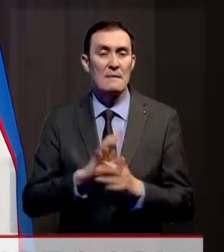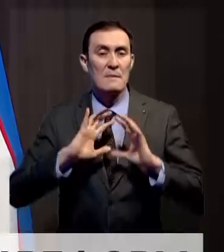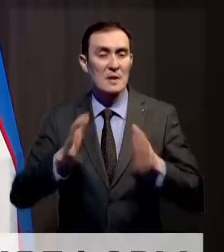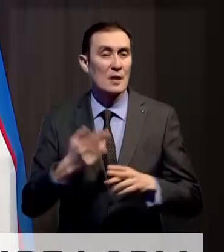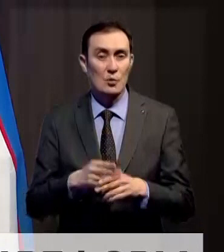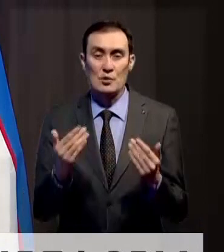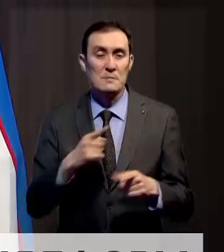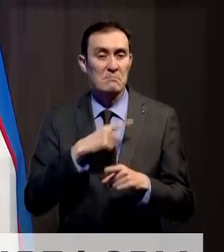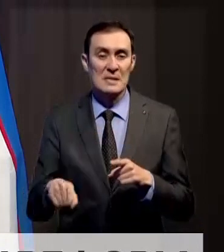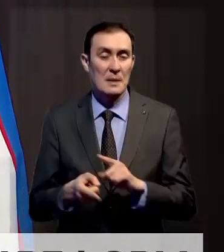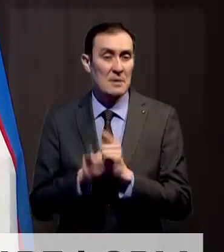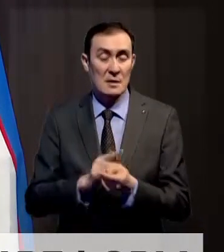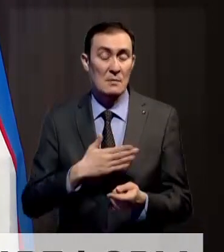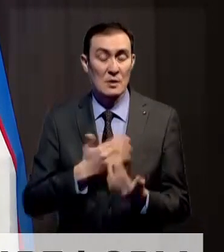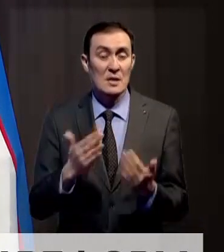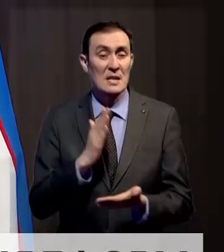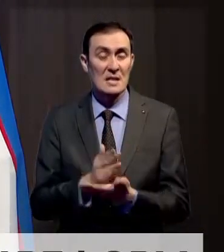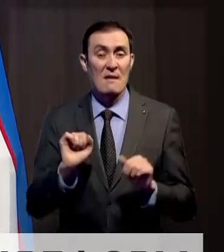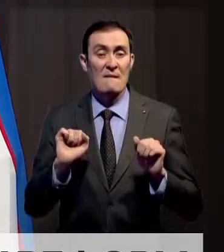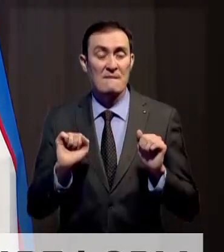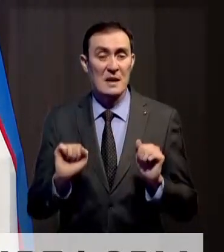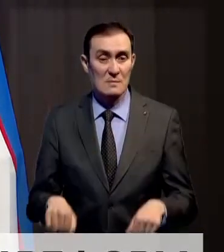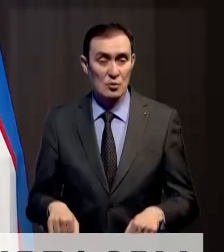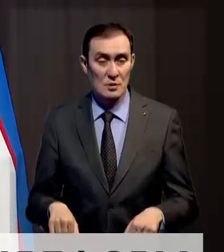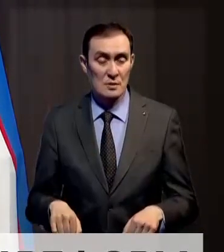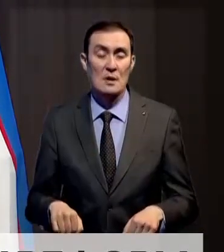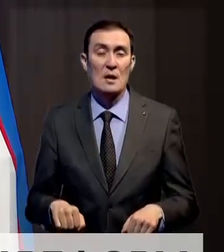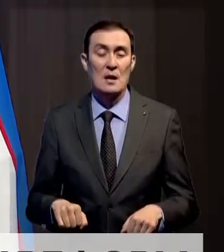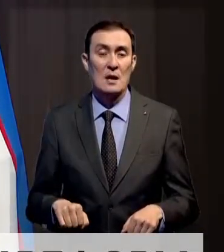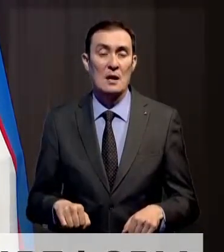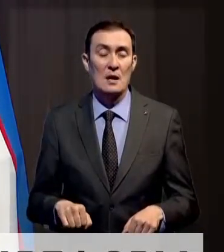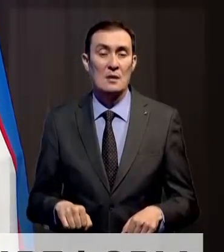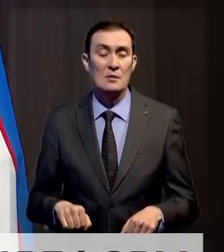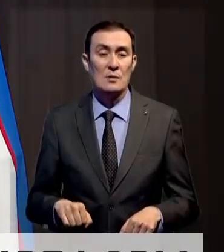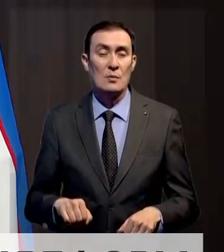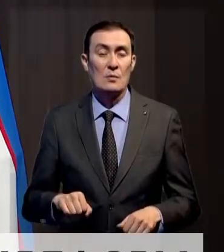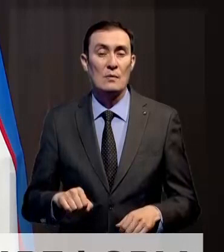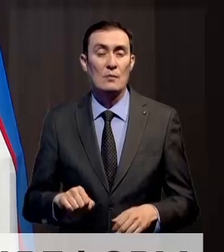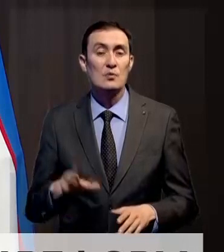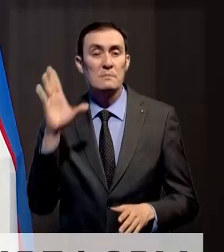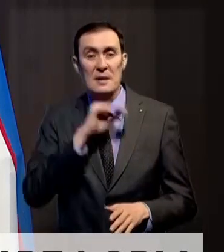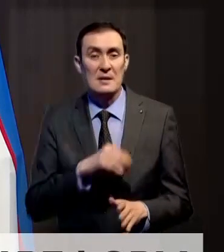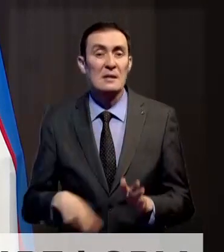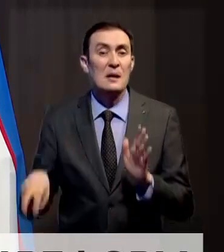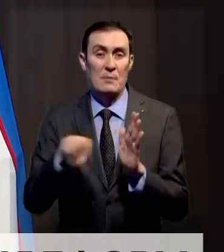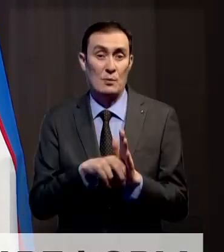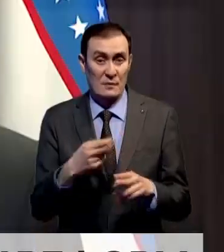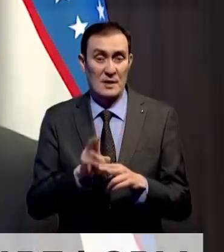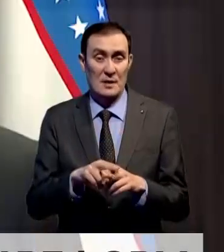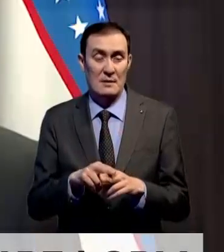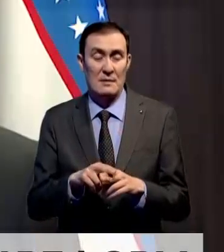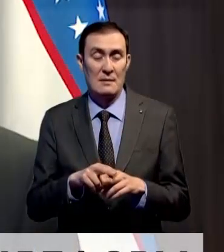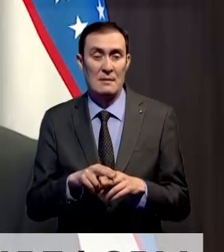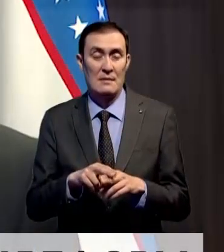очень быстро меняется. У нас сейчас есть возможность не запрыгнуть условно последний вагон вот, технологического развития.